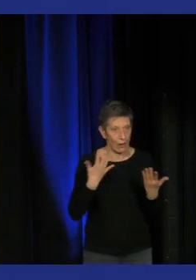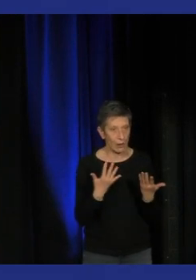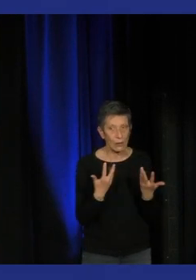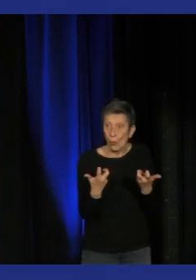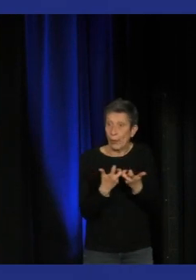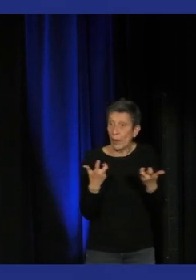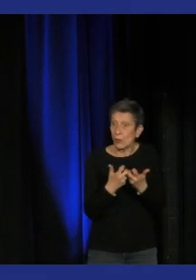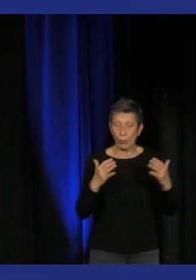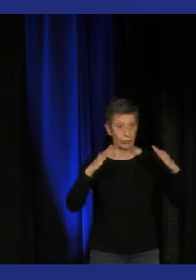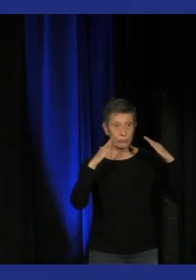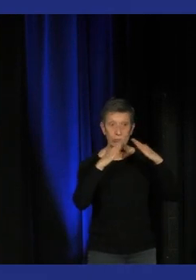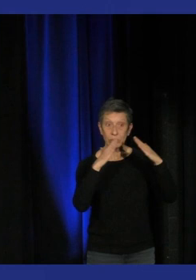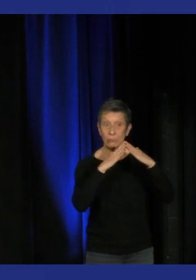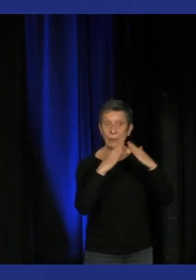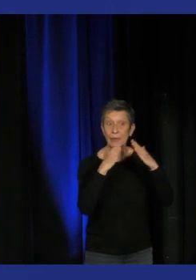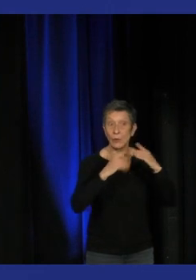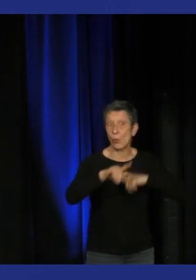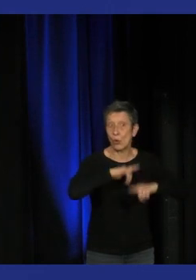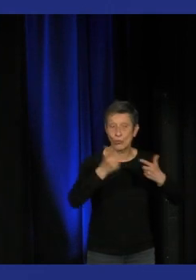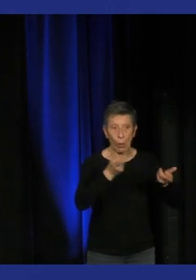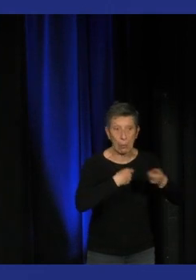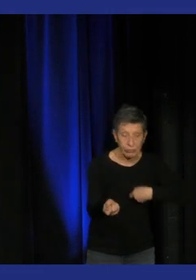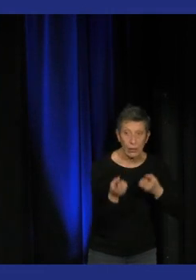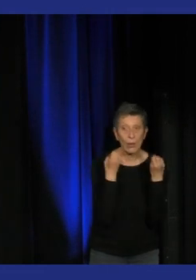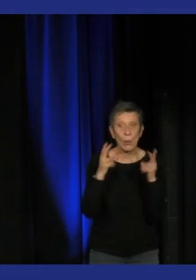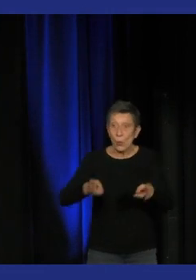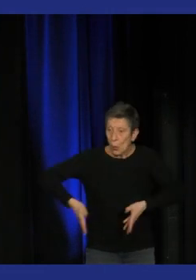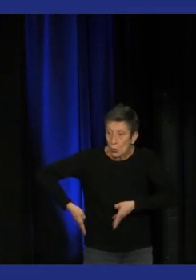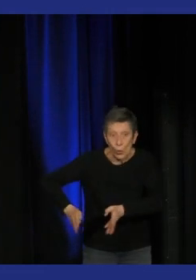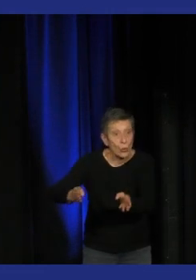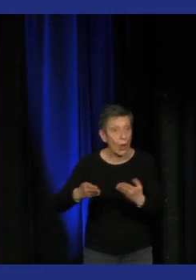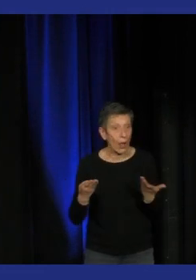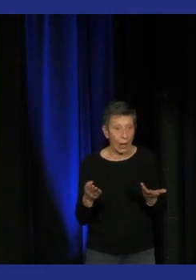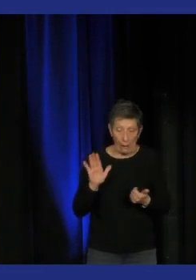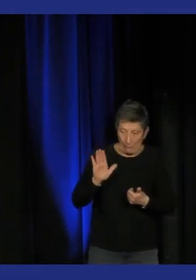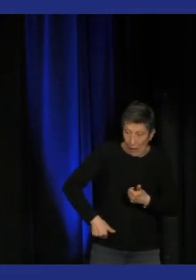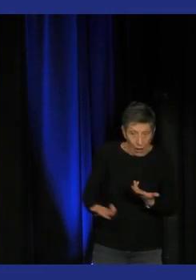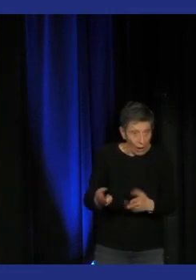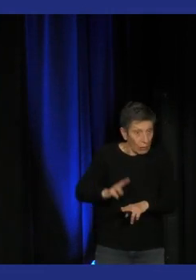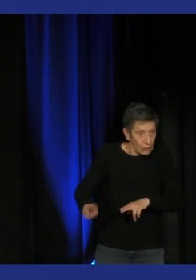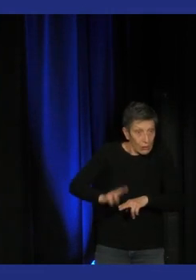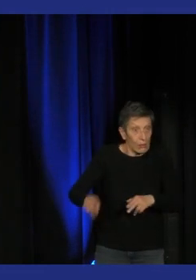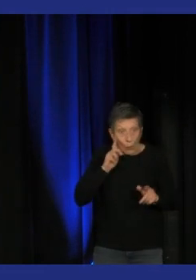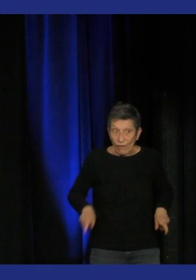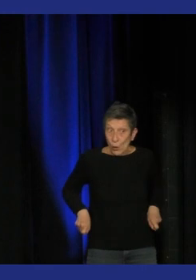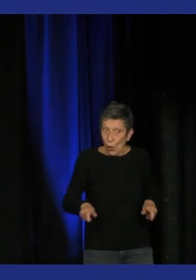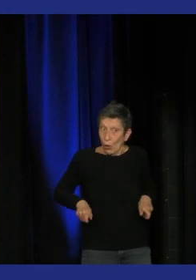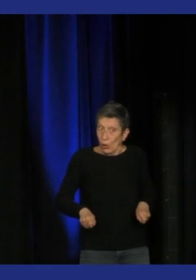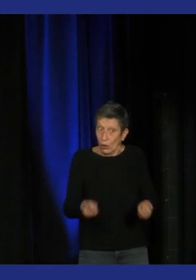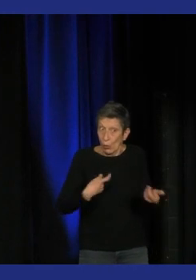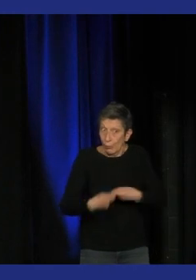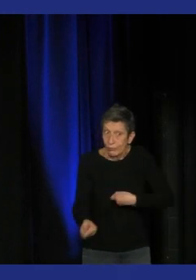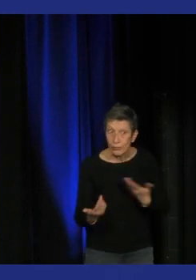habitations sont mal adaptées, selon que les trottoirs sont mal faits, pour en tout cas un fauteuil roulant,